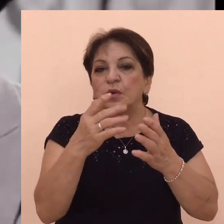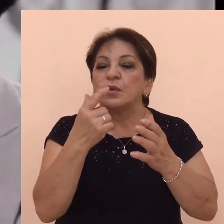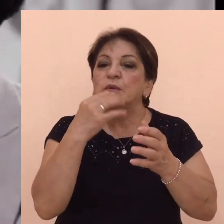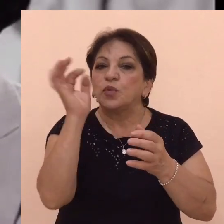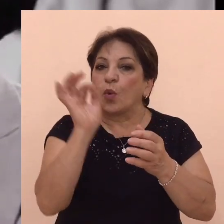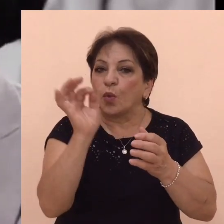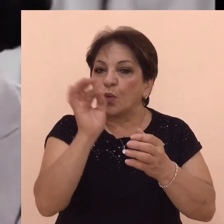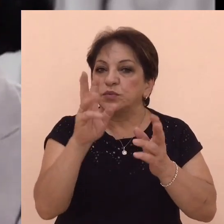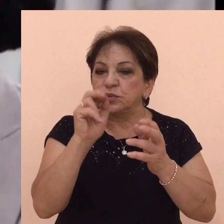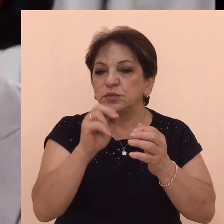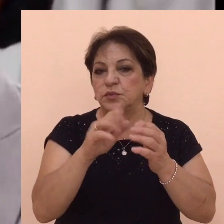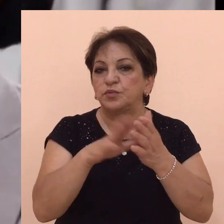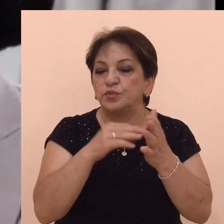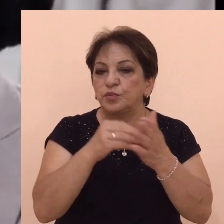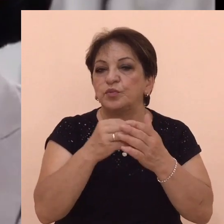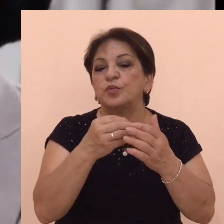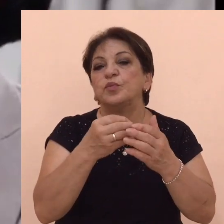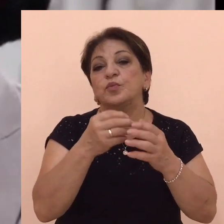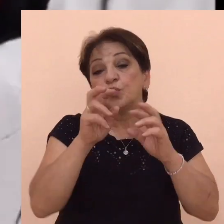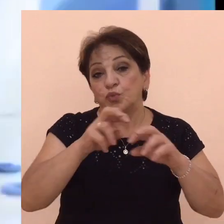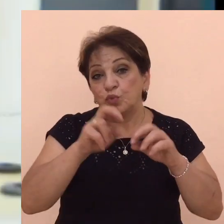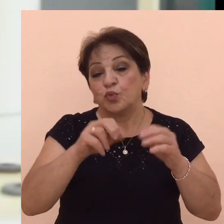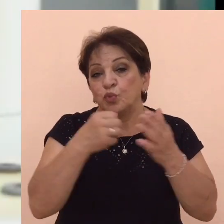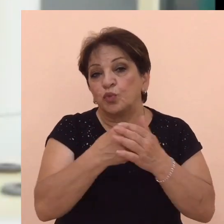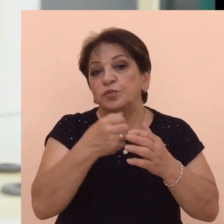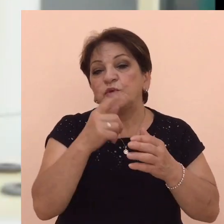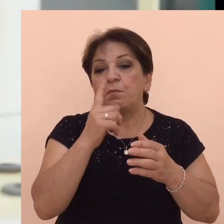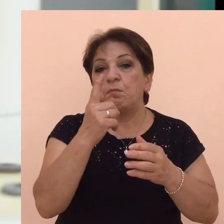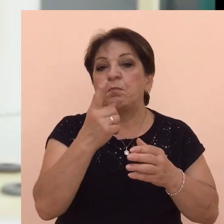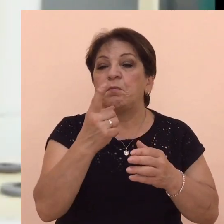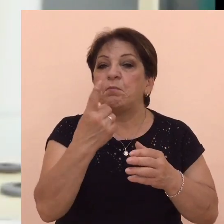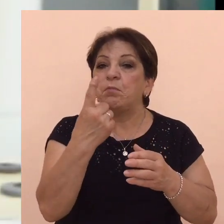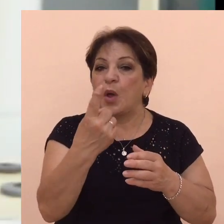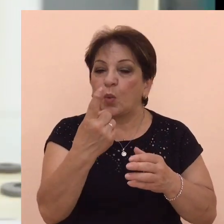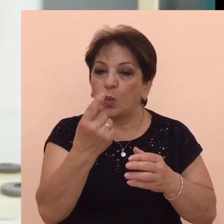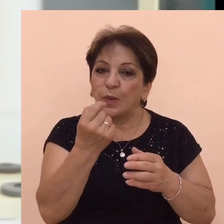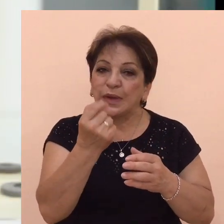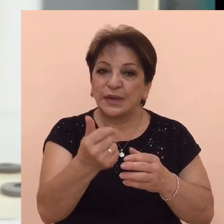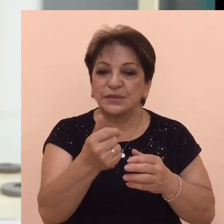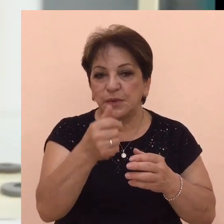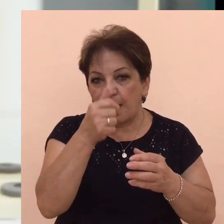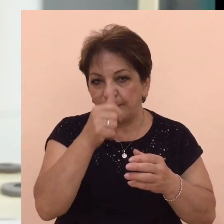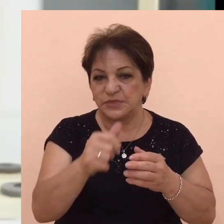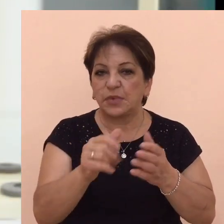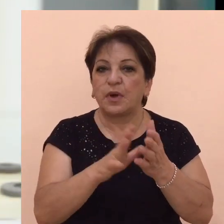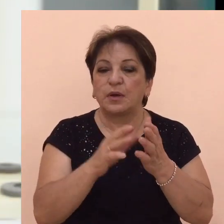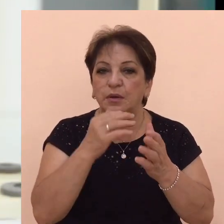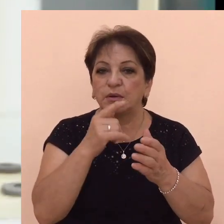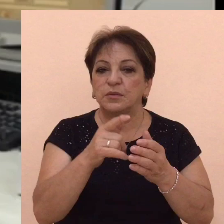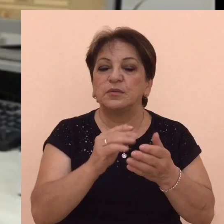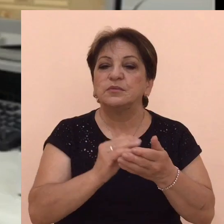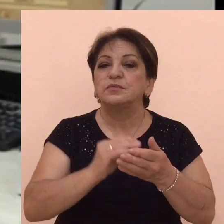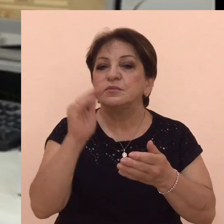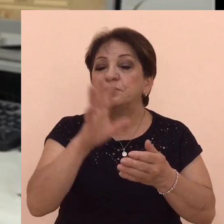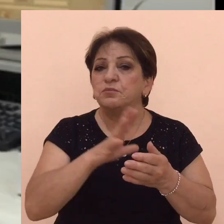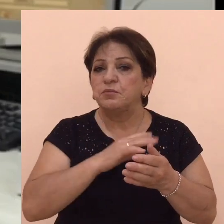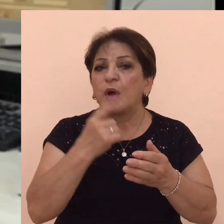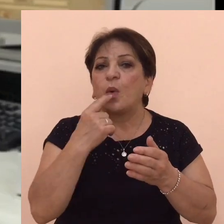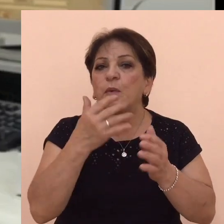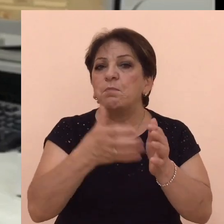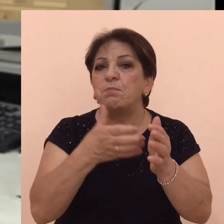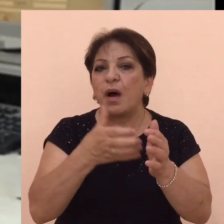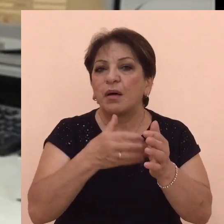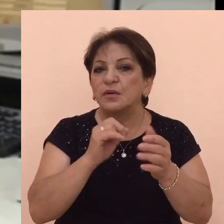կարող է կրճատվել մինչև 1.5 ամսական հասակը։ Վաղ տարիքի երեխաների մոտ սակավարունության հիմնական պատճառը հանդիսանում է